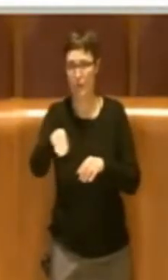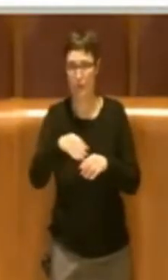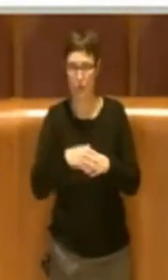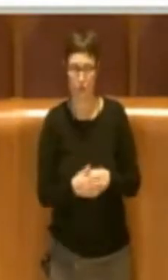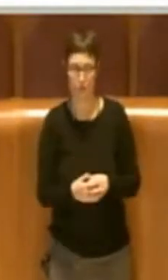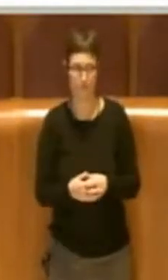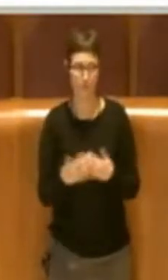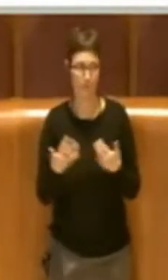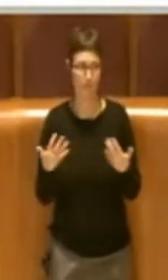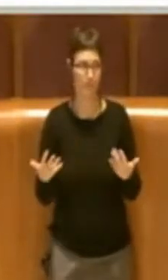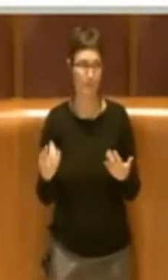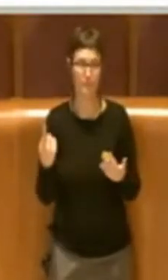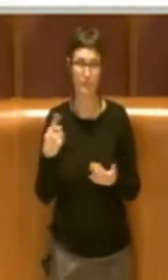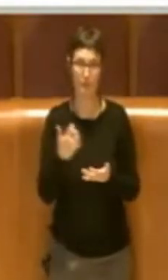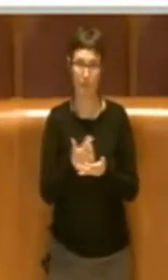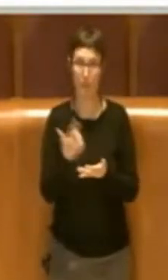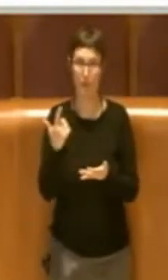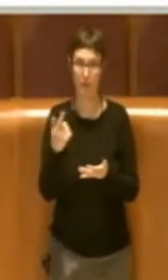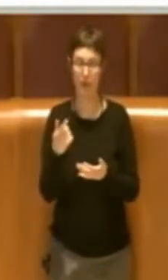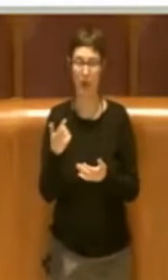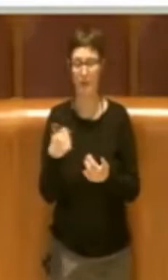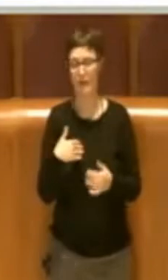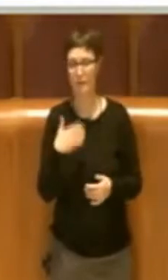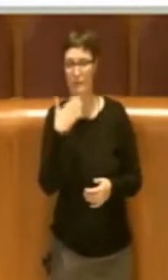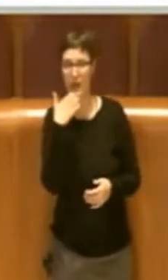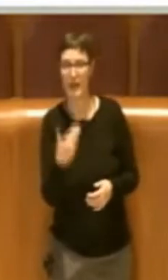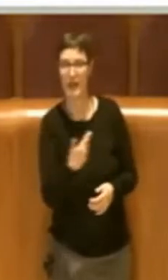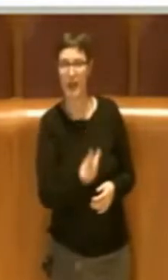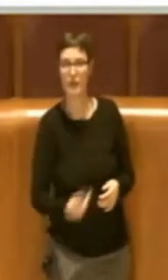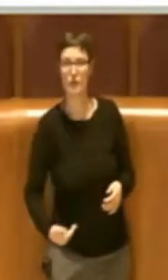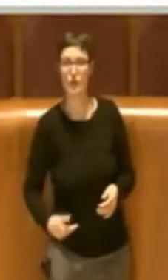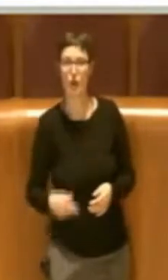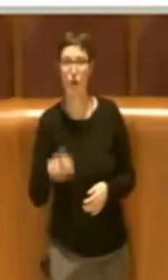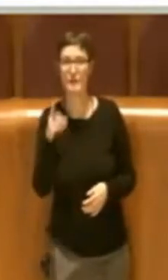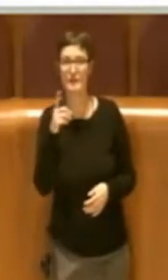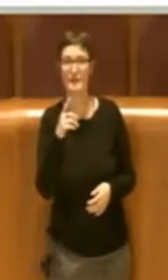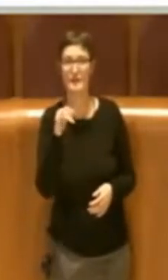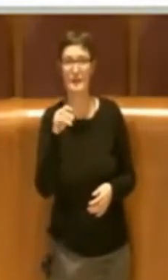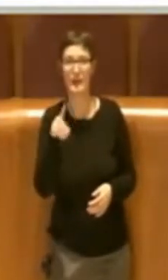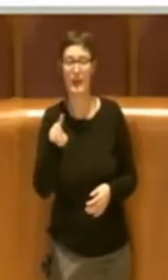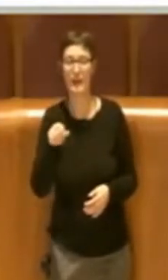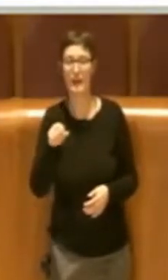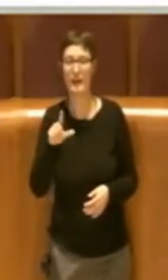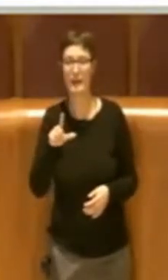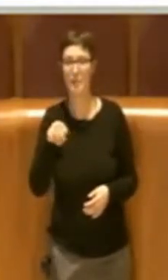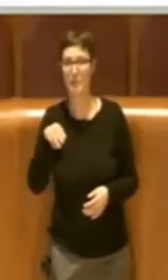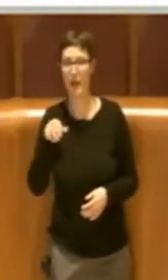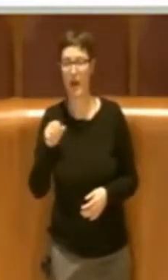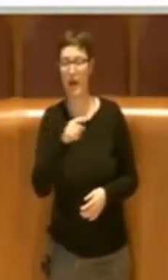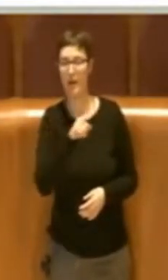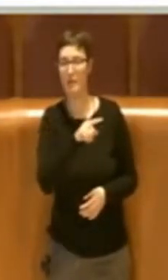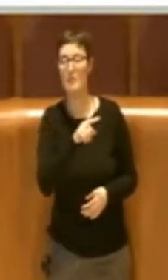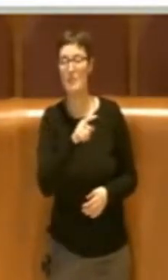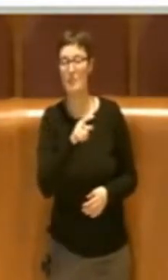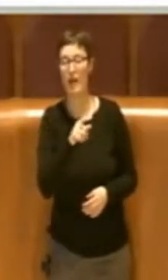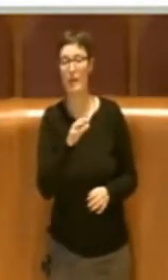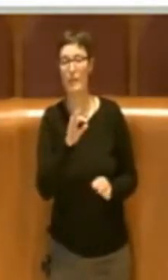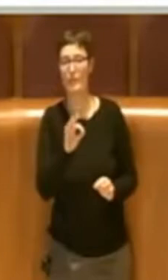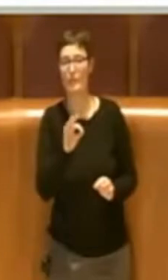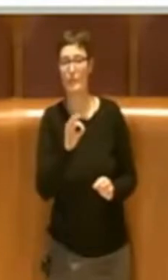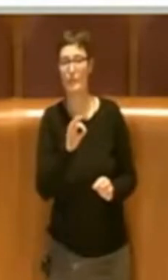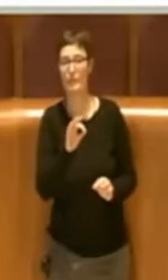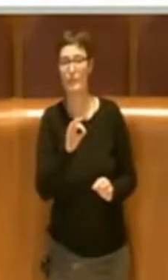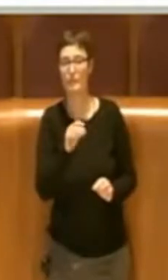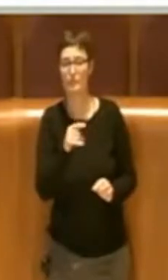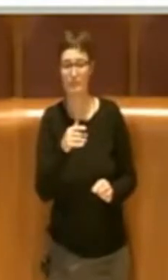importantissimo perché, come ringrazio il consigliere Di Palma, ha ricordato la finalità della deliberazione appunto che